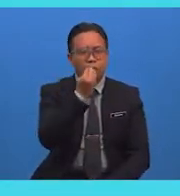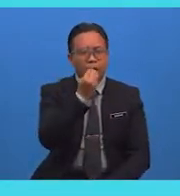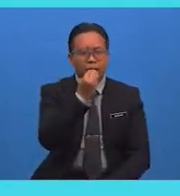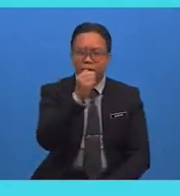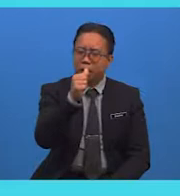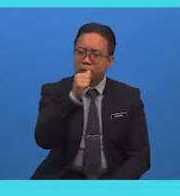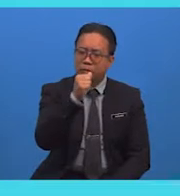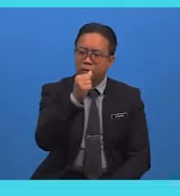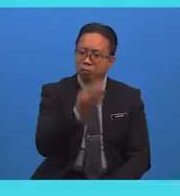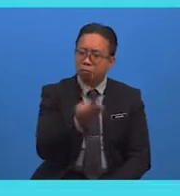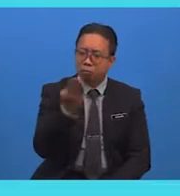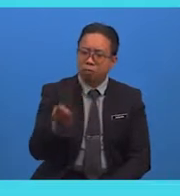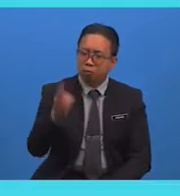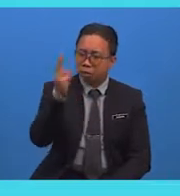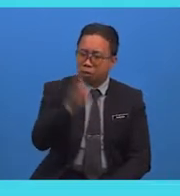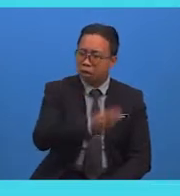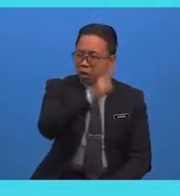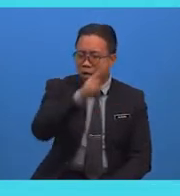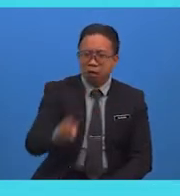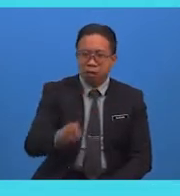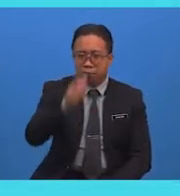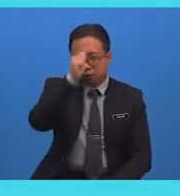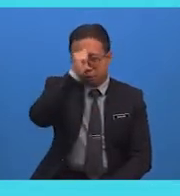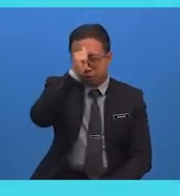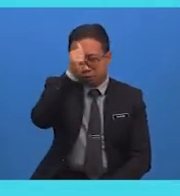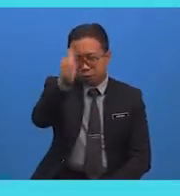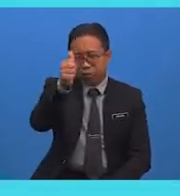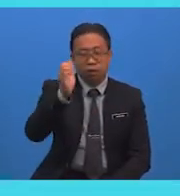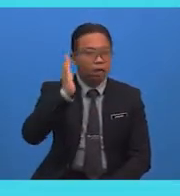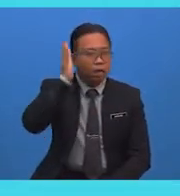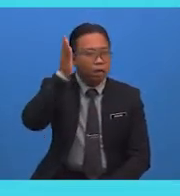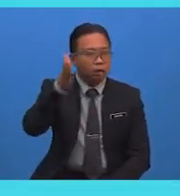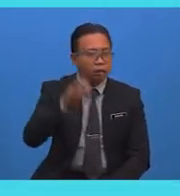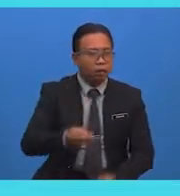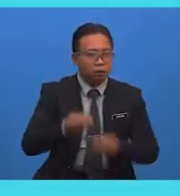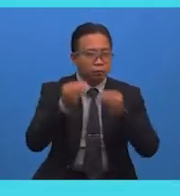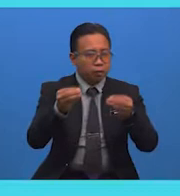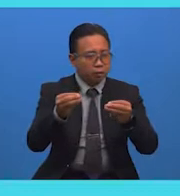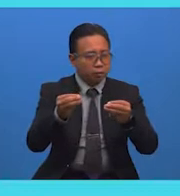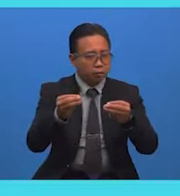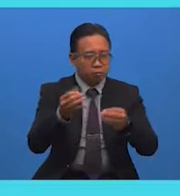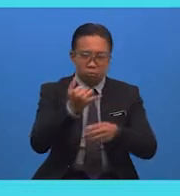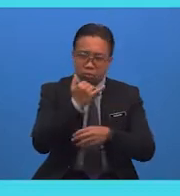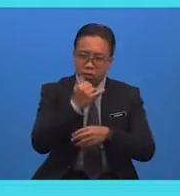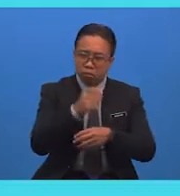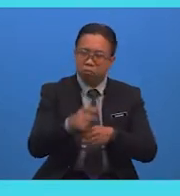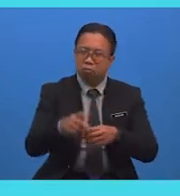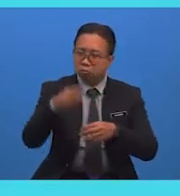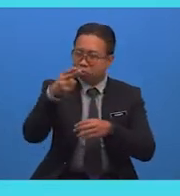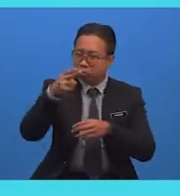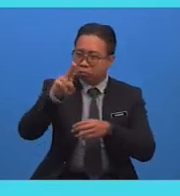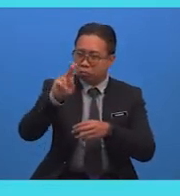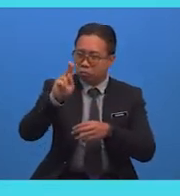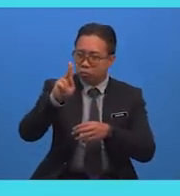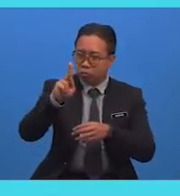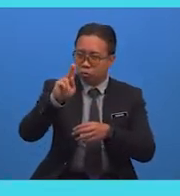yang haram tanpa segan silu, Allah Subhanahu Wa Taala akan memberi balasan dalam bentuk dosa dan akan